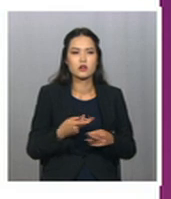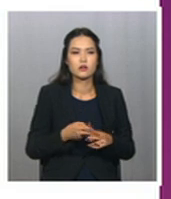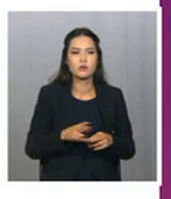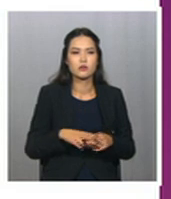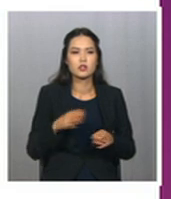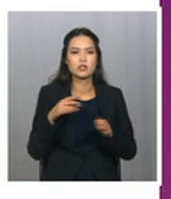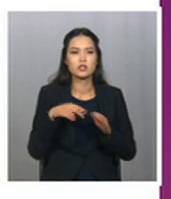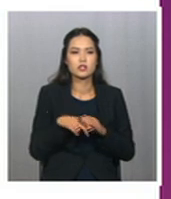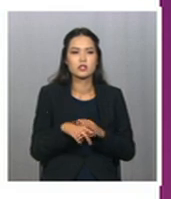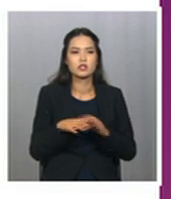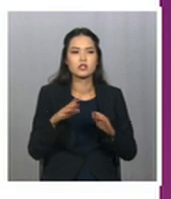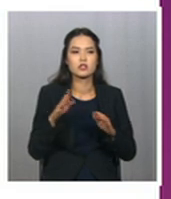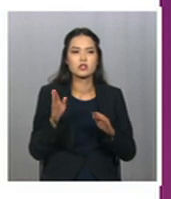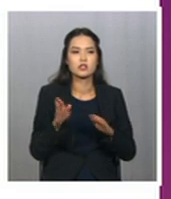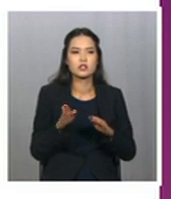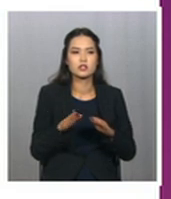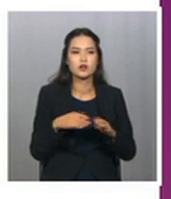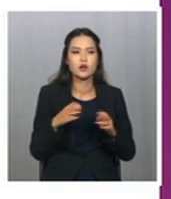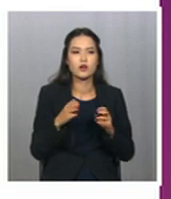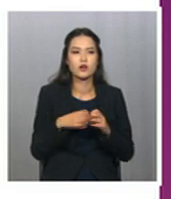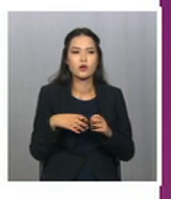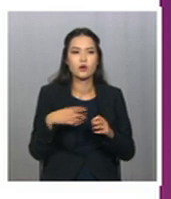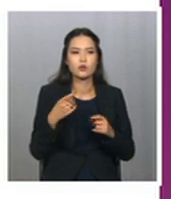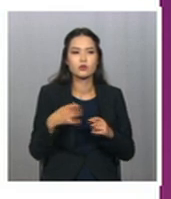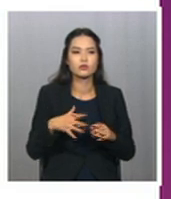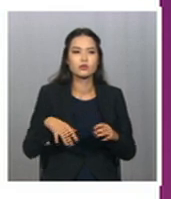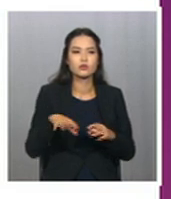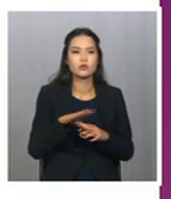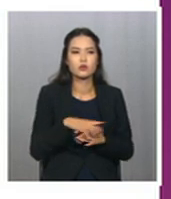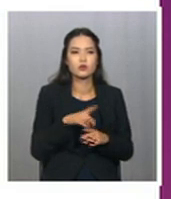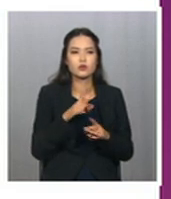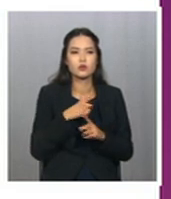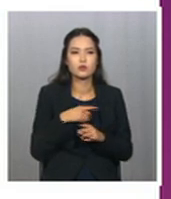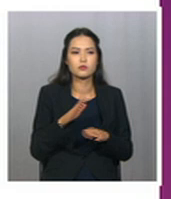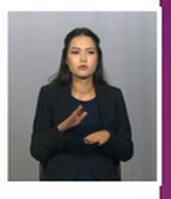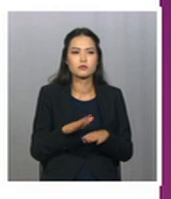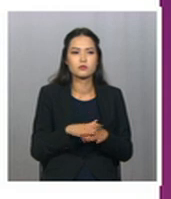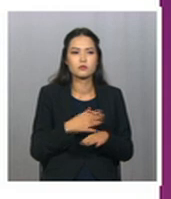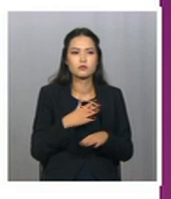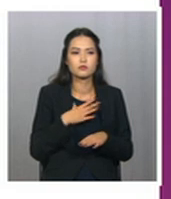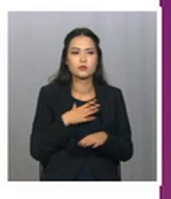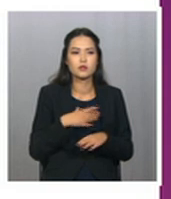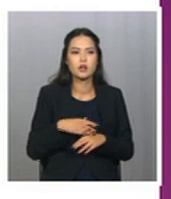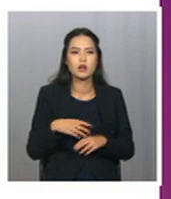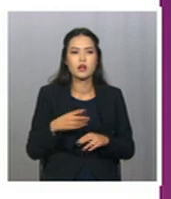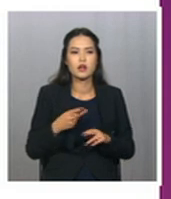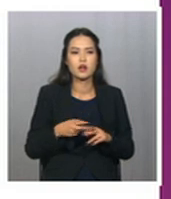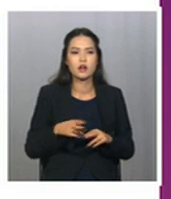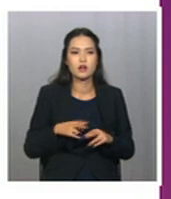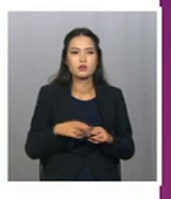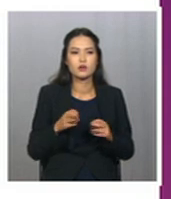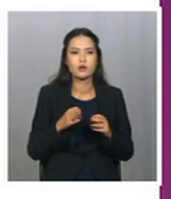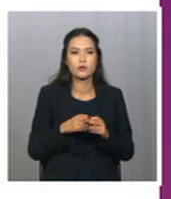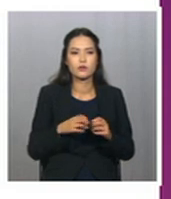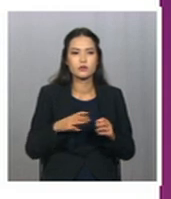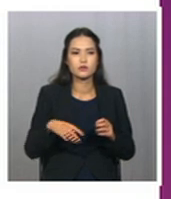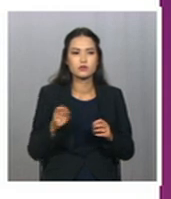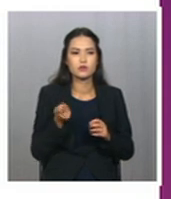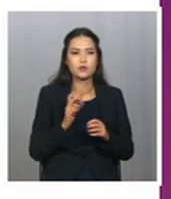онда ол кірген ондық түгел өлім жазасына кесілді. Ал ондықтың